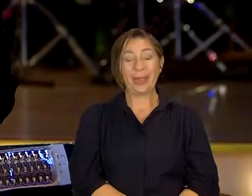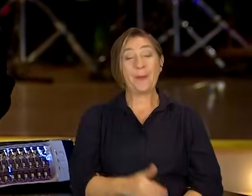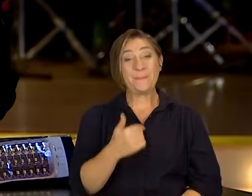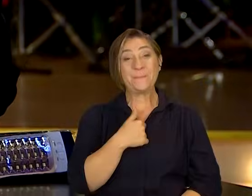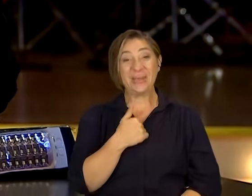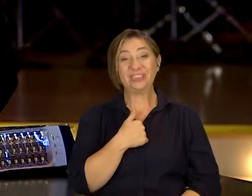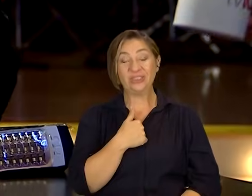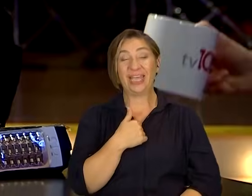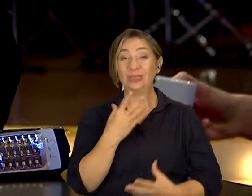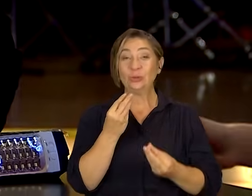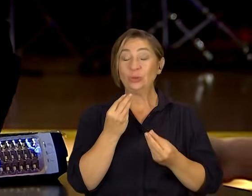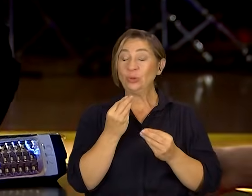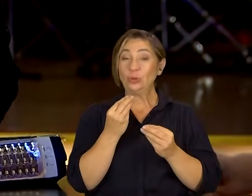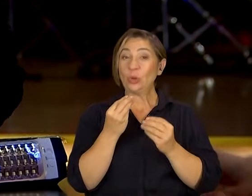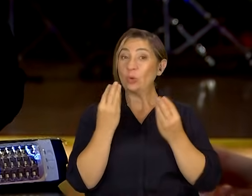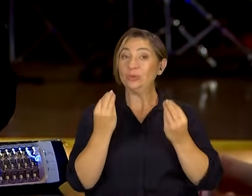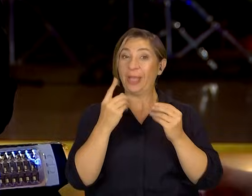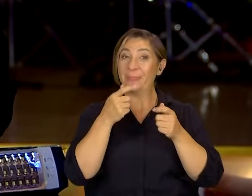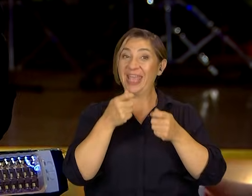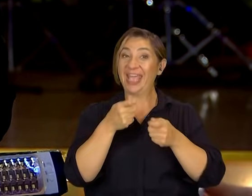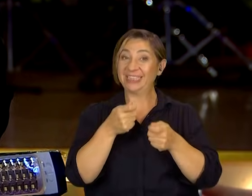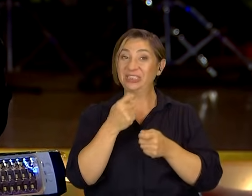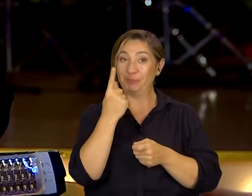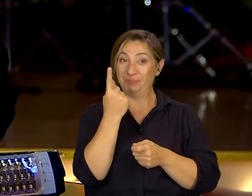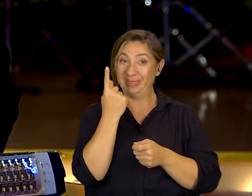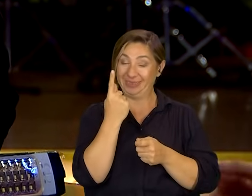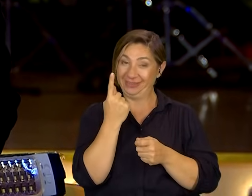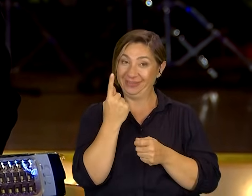Bence çok etkili ve eğitici bir